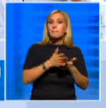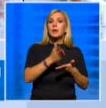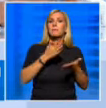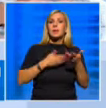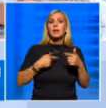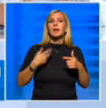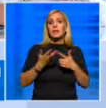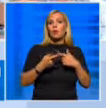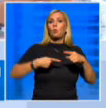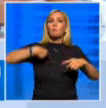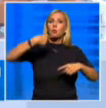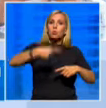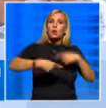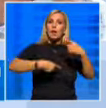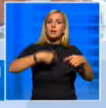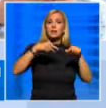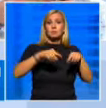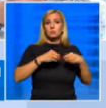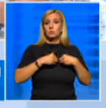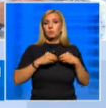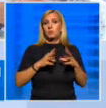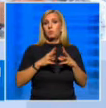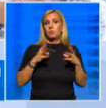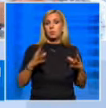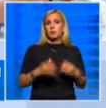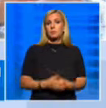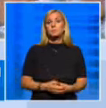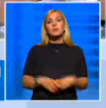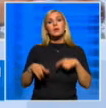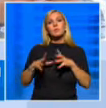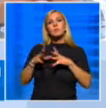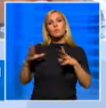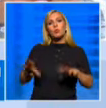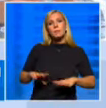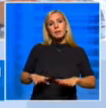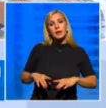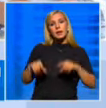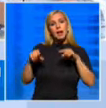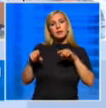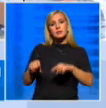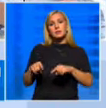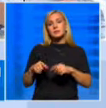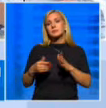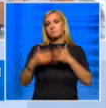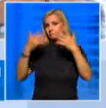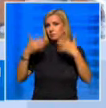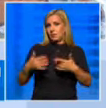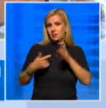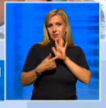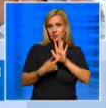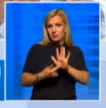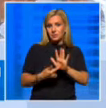няколко поколения. Там доверието е много по-голямо. Що се отнася до големия град и затова и данните показват такива